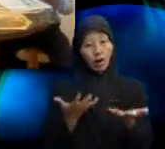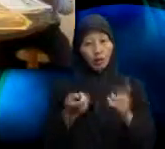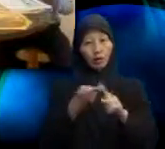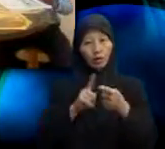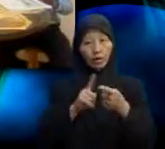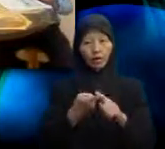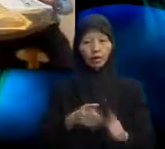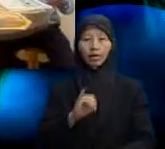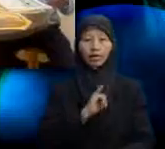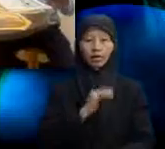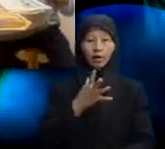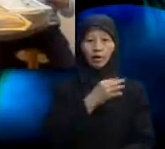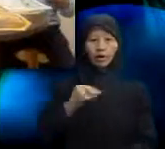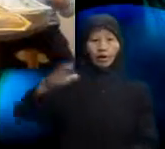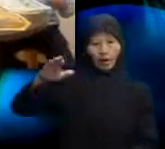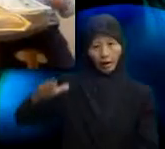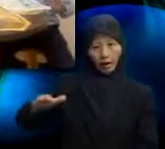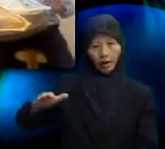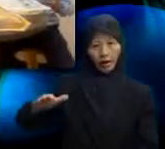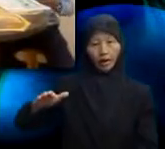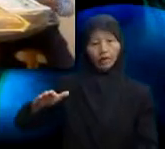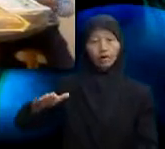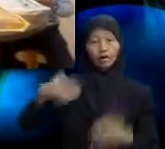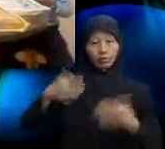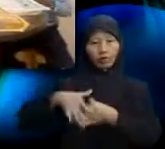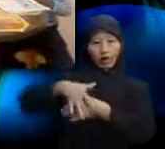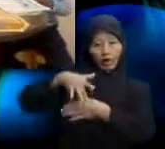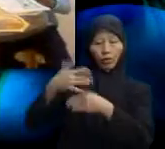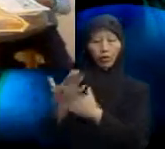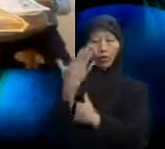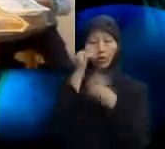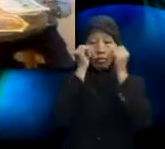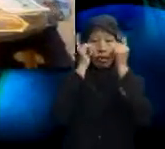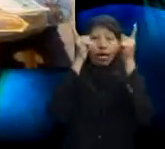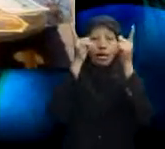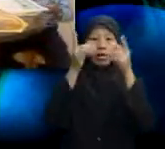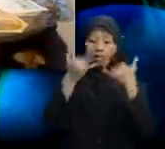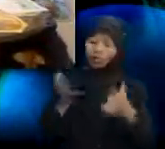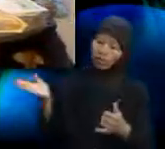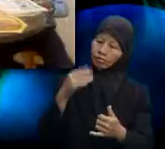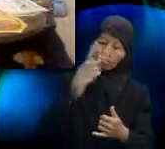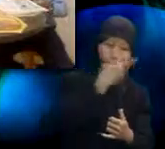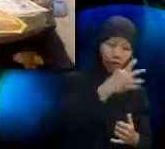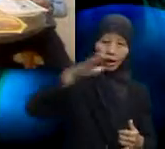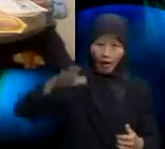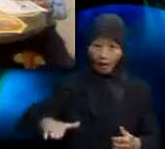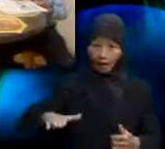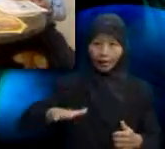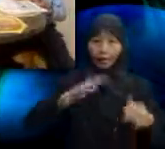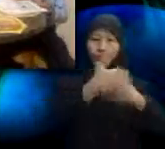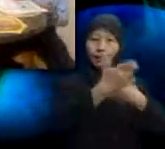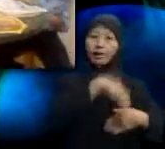Bagaimana rakan-rakan? Saya dan adik saya Maisarah memang awal sedikit bangun pagi. Jom kita lihat adik saya Farid di